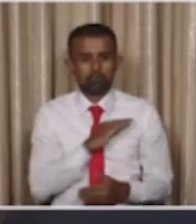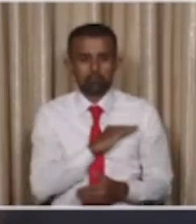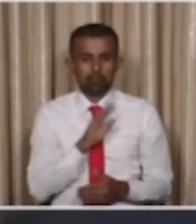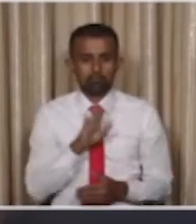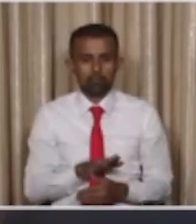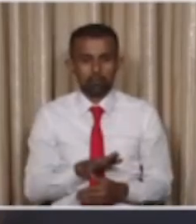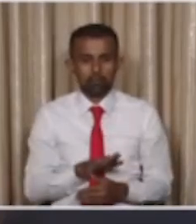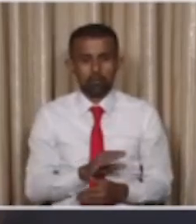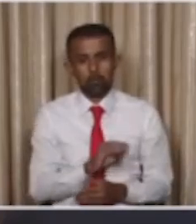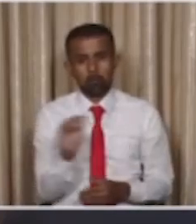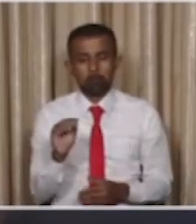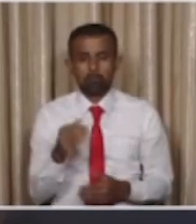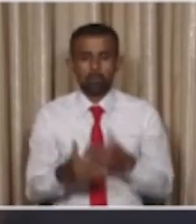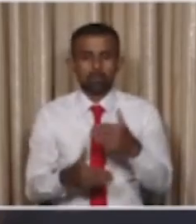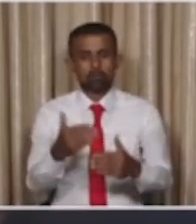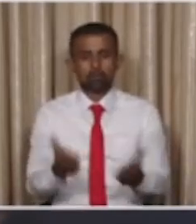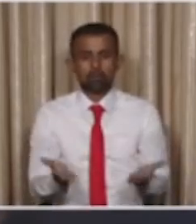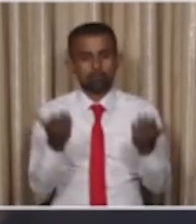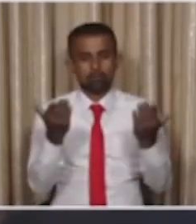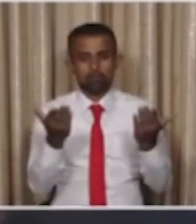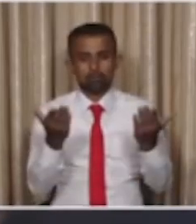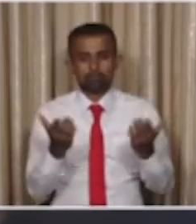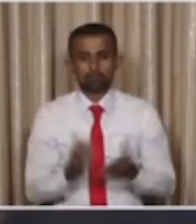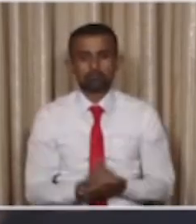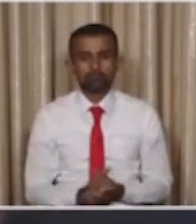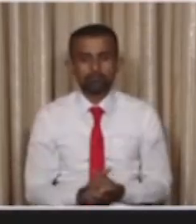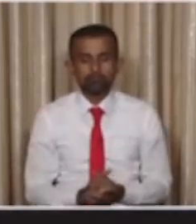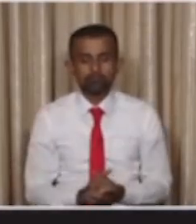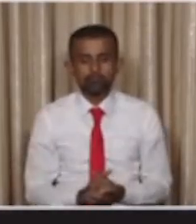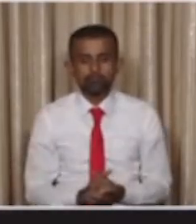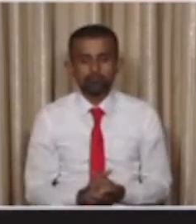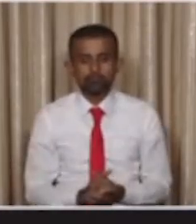එතනින් පස්සේ අපි මේක ඉස්සරහට අරගෙන යමු කියන එක තමයි. හරි හරි, ඔව් ඔව්.